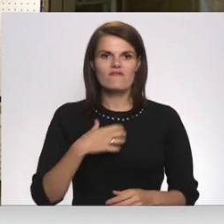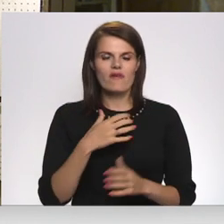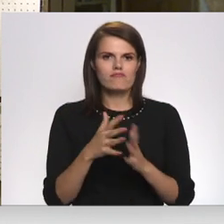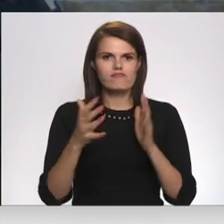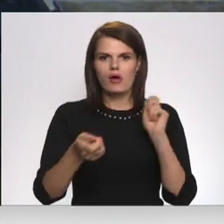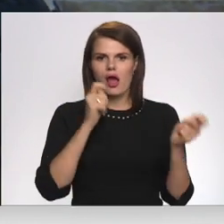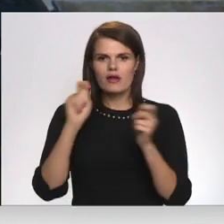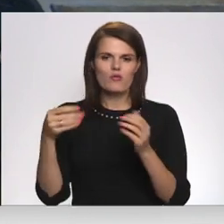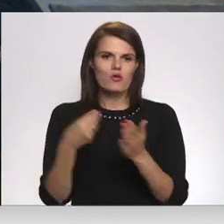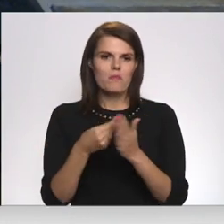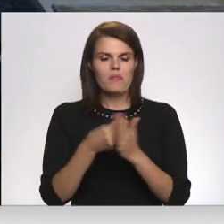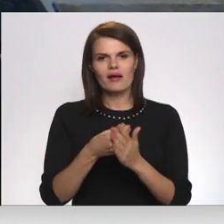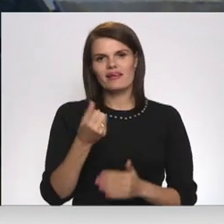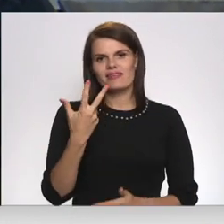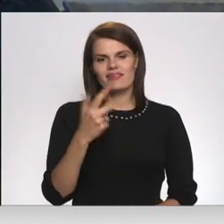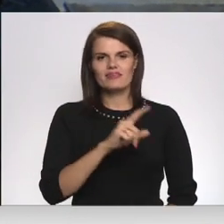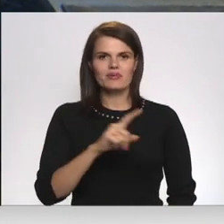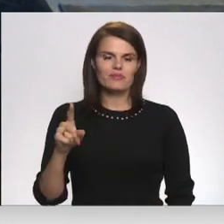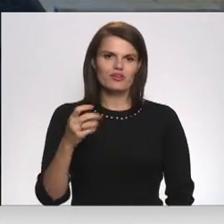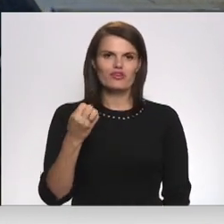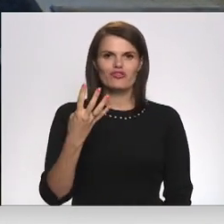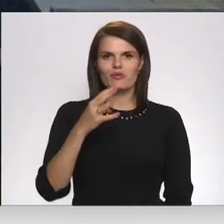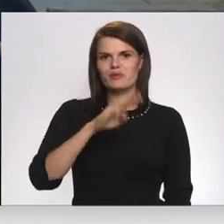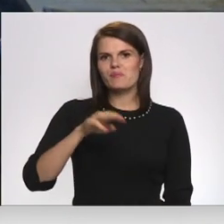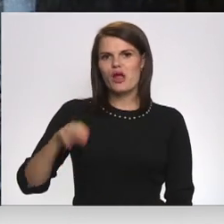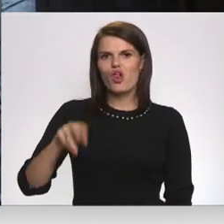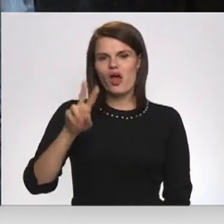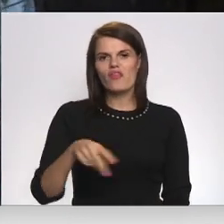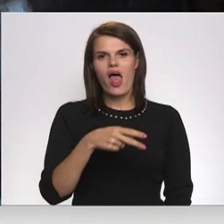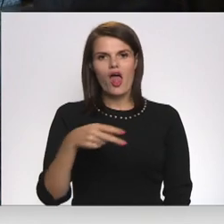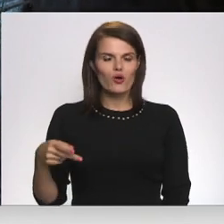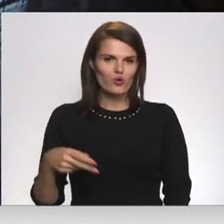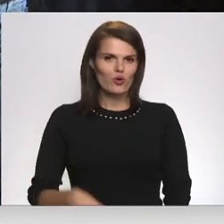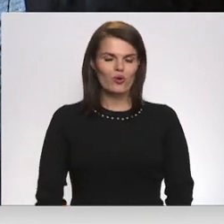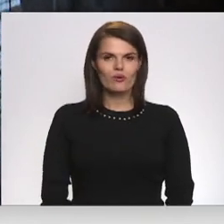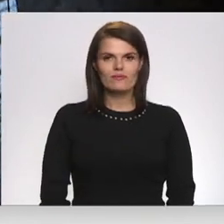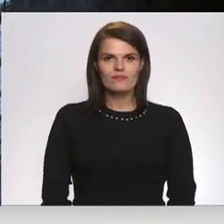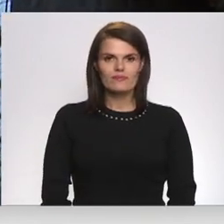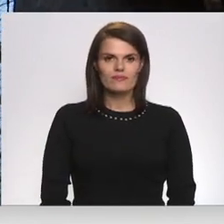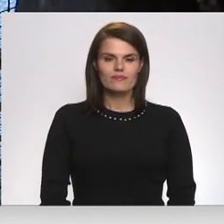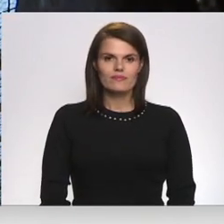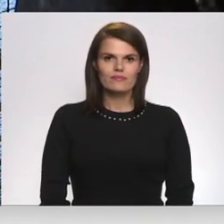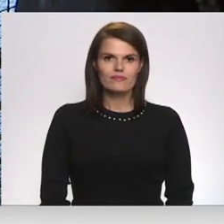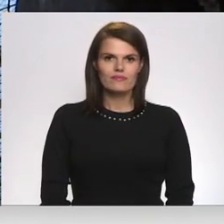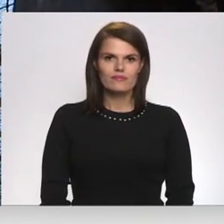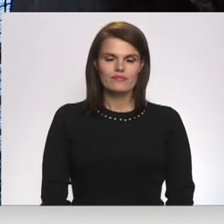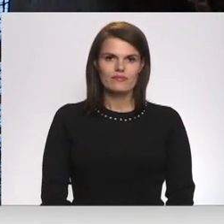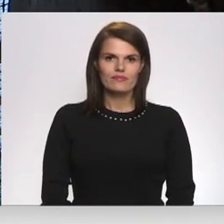kapitālais remonts, kas maksātu starp 13 un 14 miljoniem eiro. Dāvids Frenefelds, Aivars Erdmanis, Latvijas televīzija.